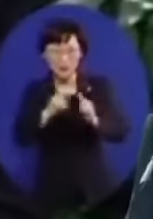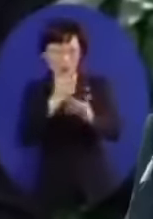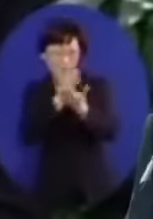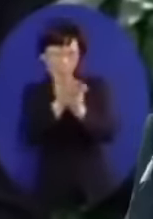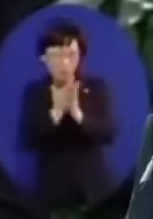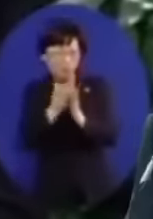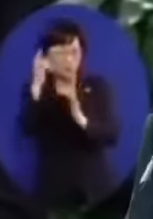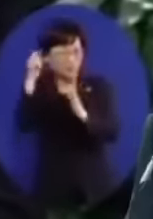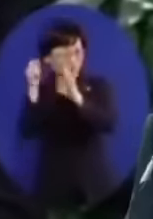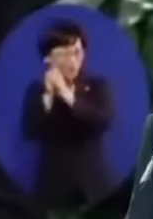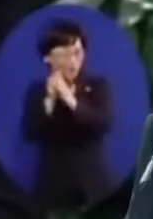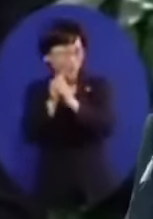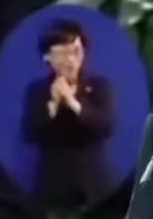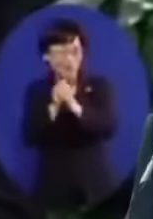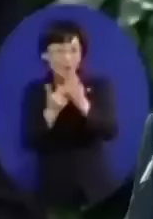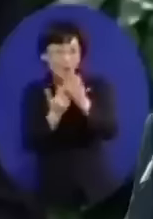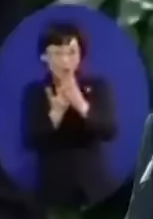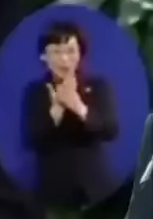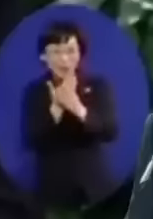내어서